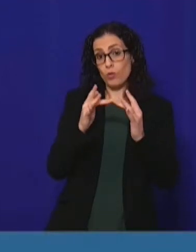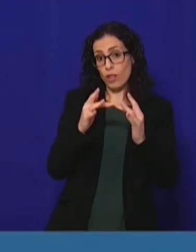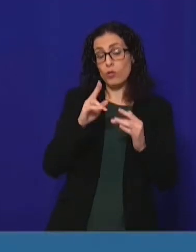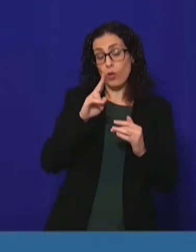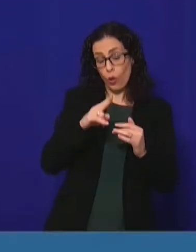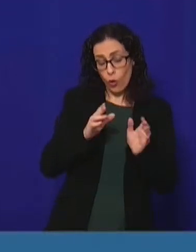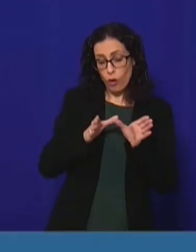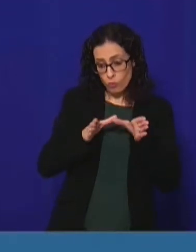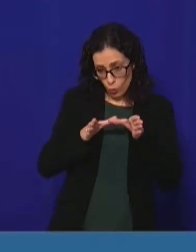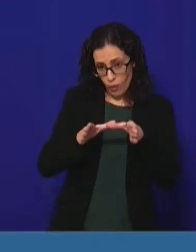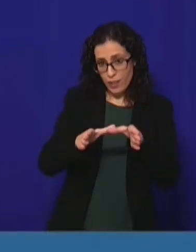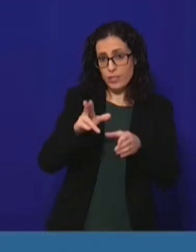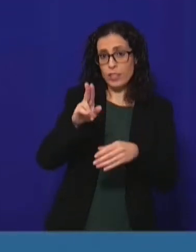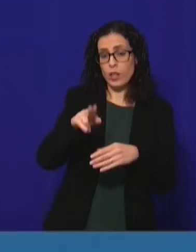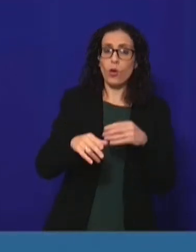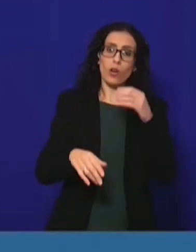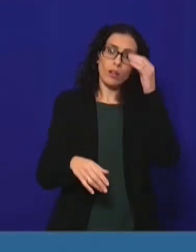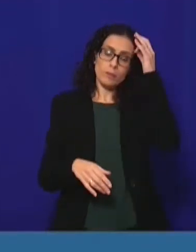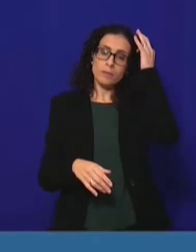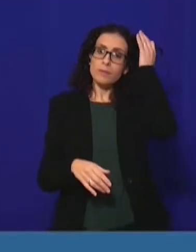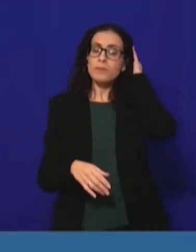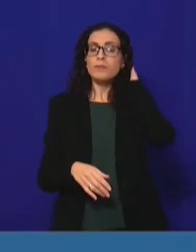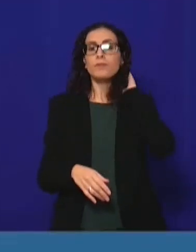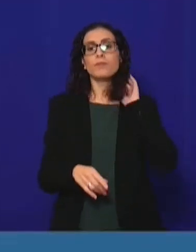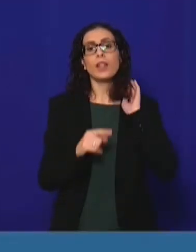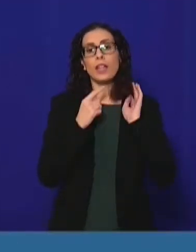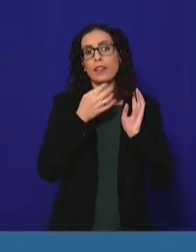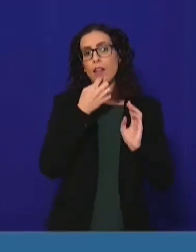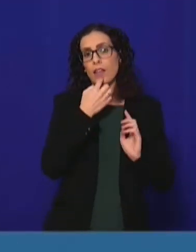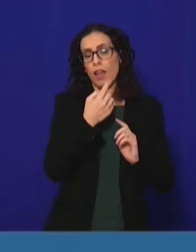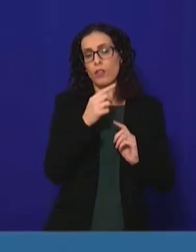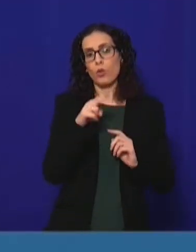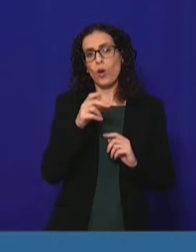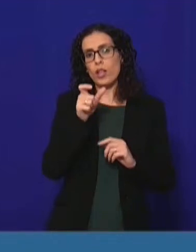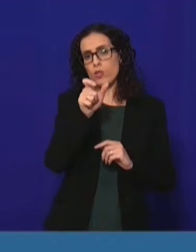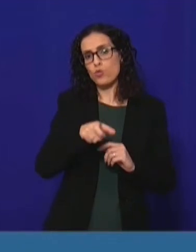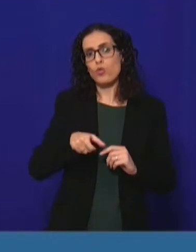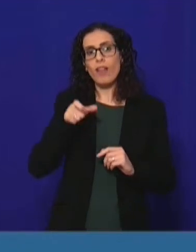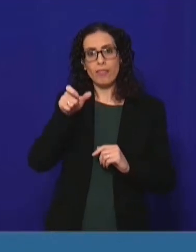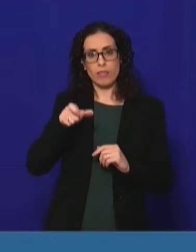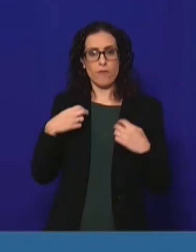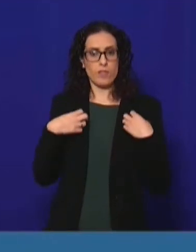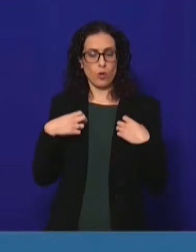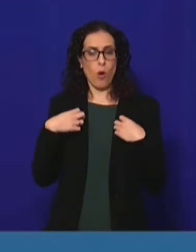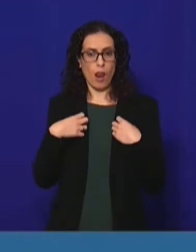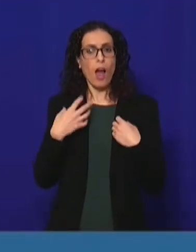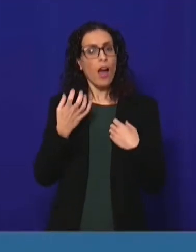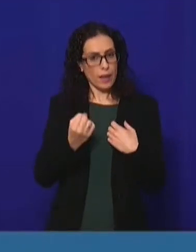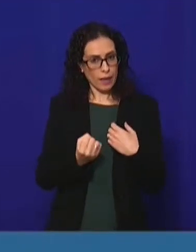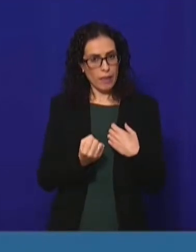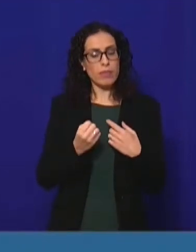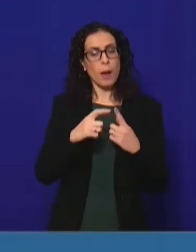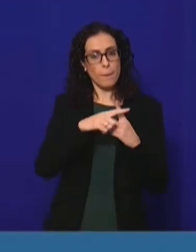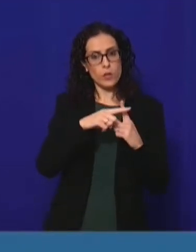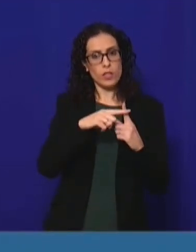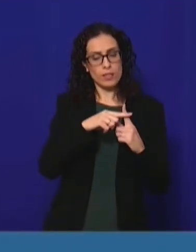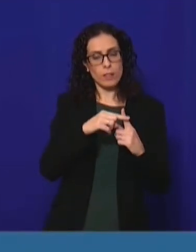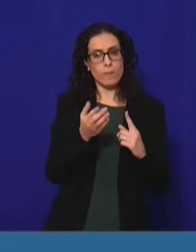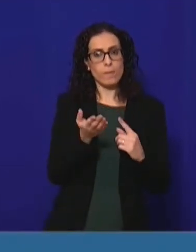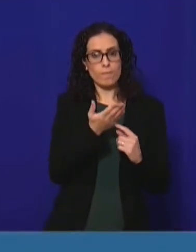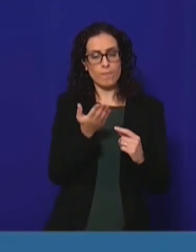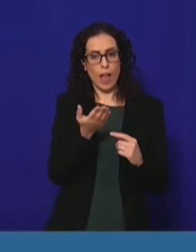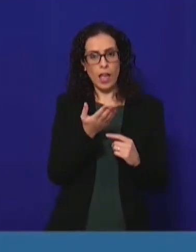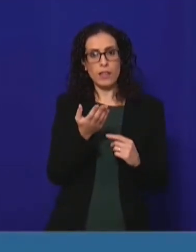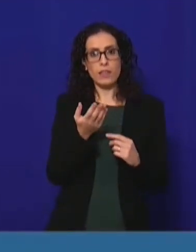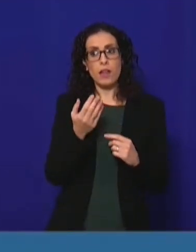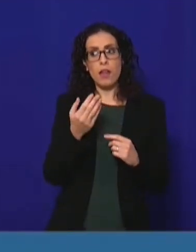ikunu qegħdin f'kwarantina. Semmejt inti l-istudenti kellna numru ta' każijiet li kellna kemm